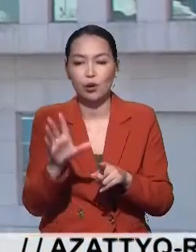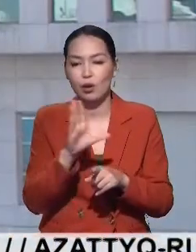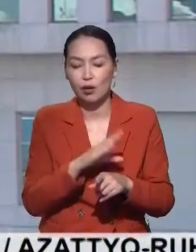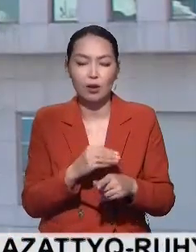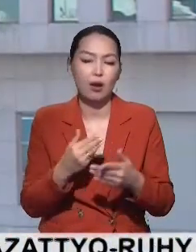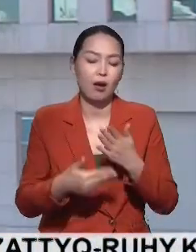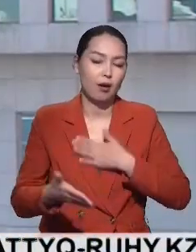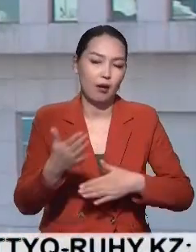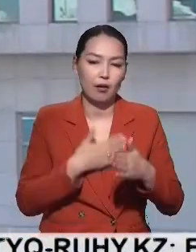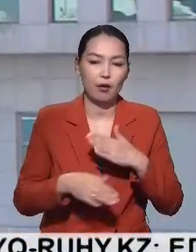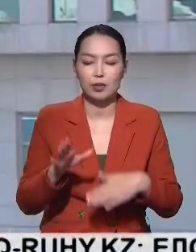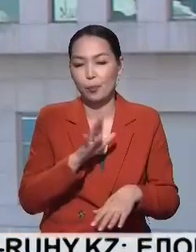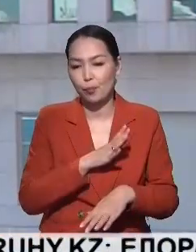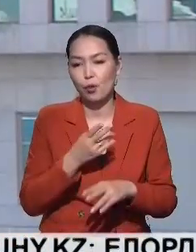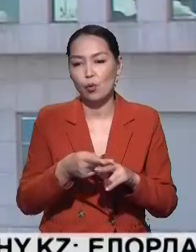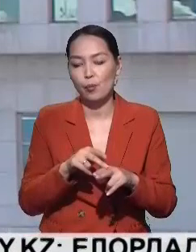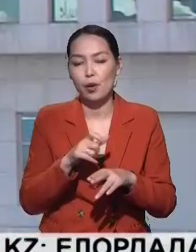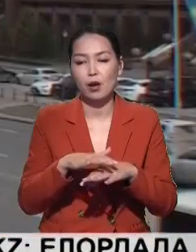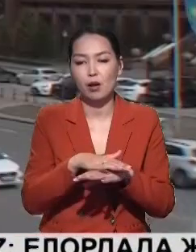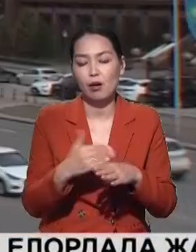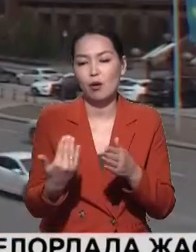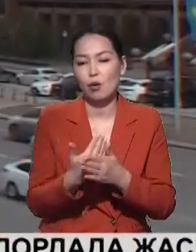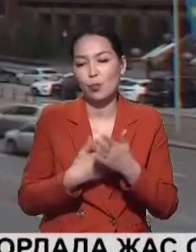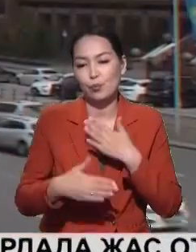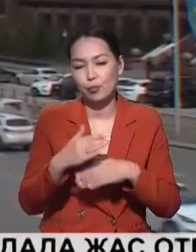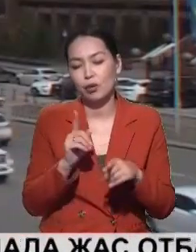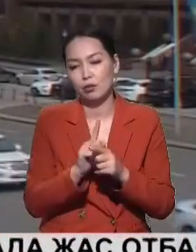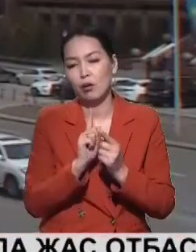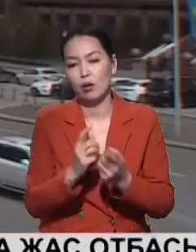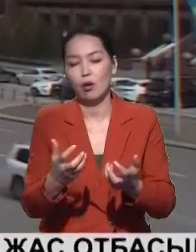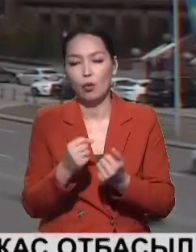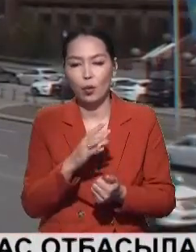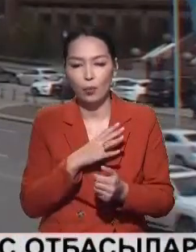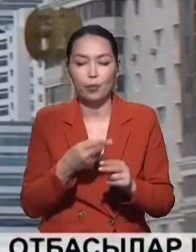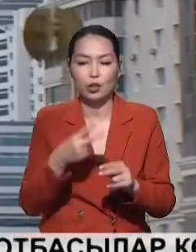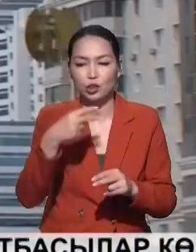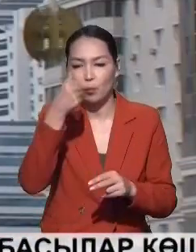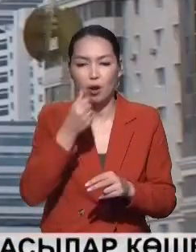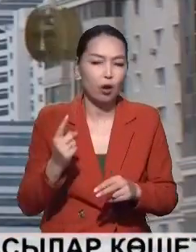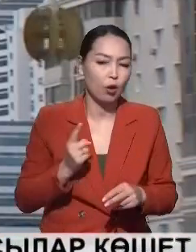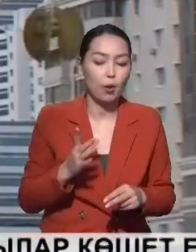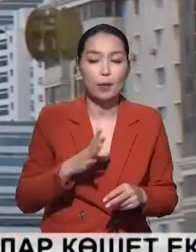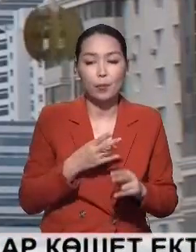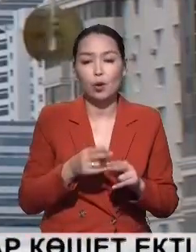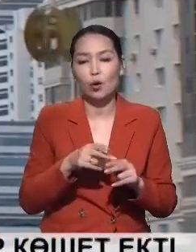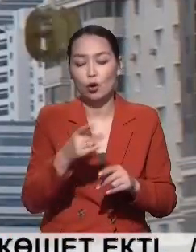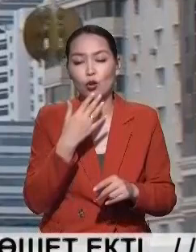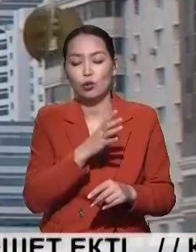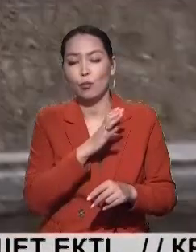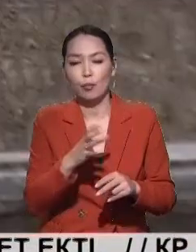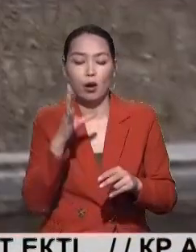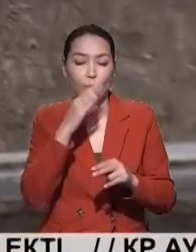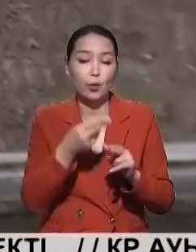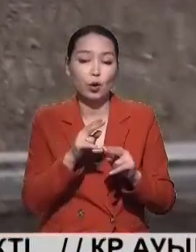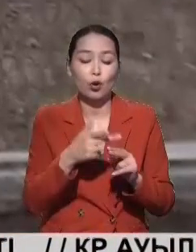жаңалықпен қатар шыққан. Тұрғындар бұл сүйінші хабарды қуана қабылдады. Өйткені ұлттық байлықты бөлу мүмкіндігі ұлттық қор